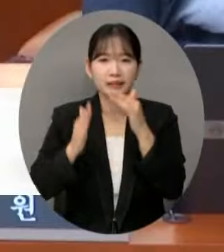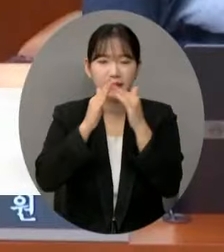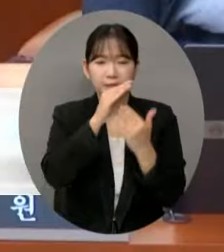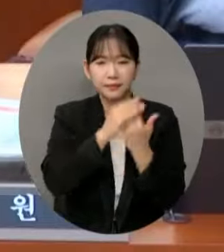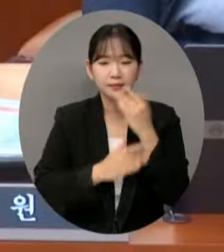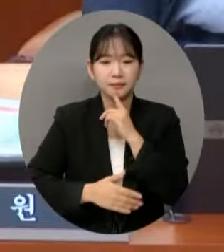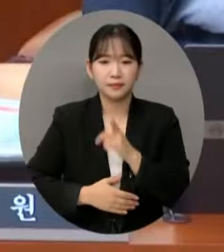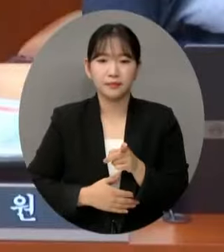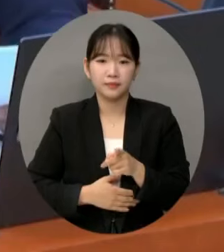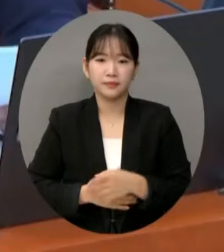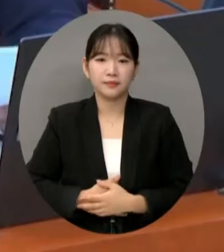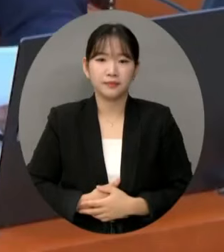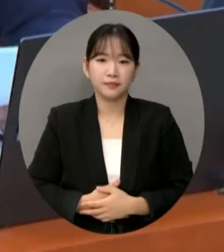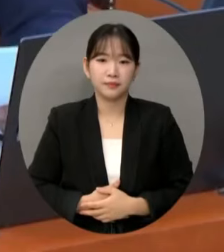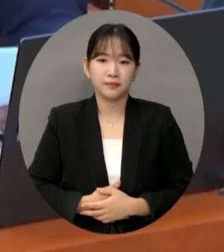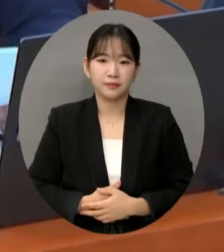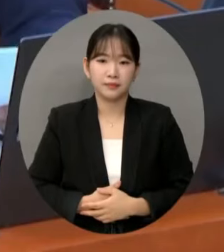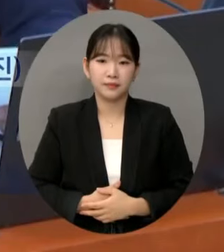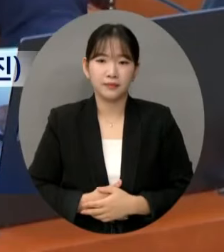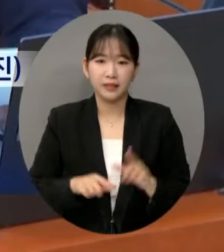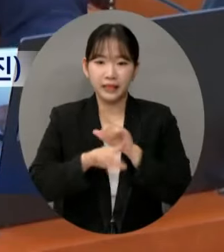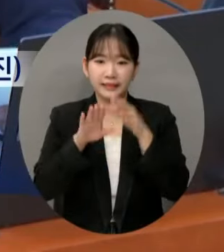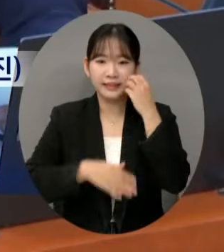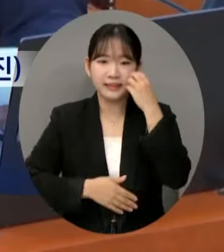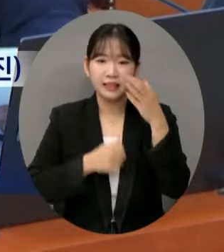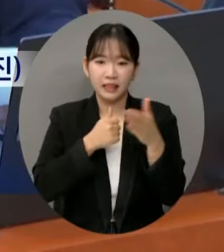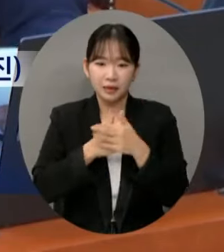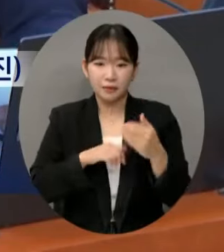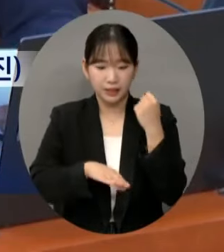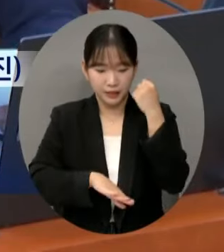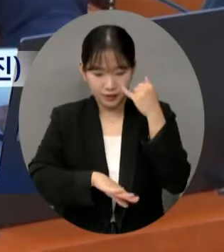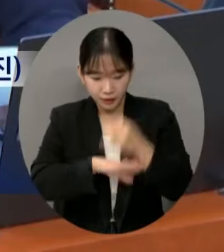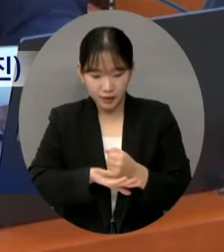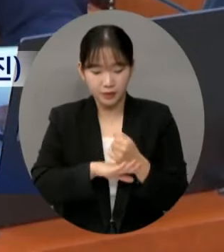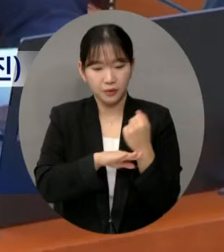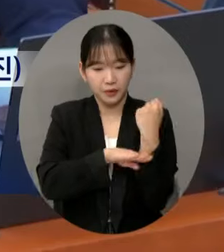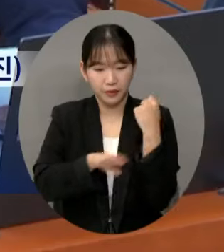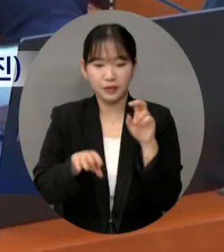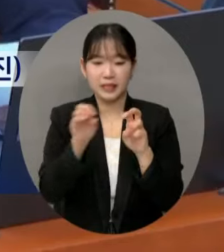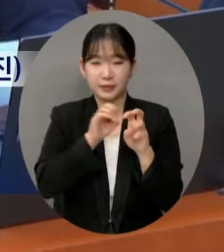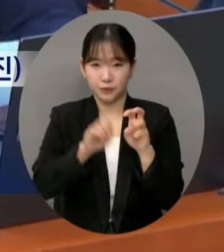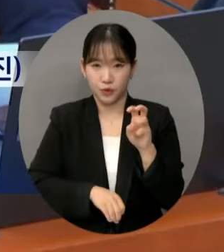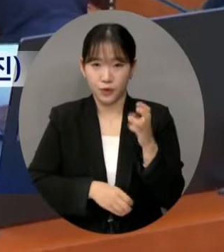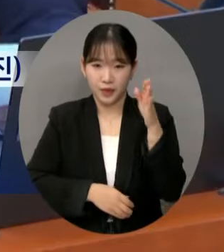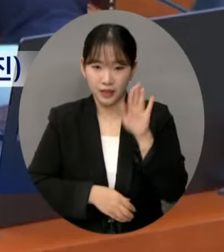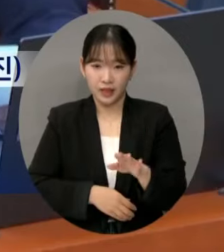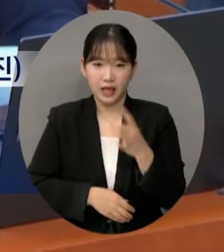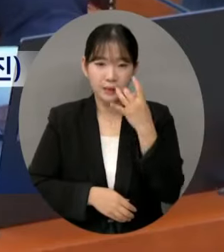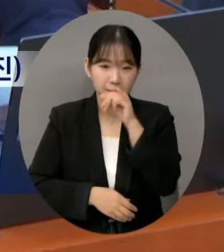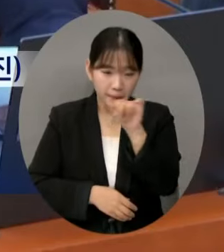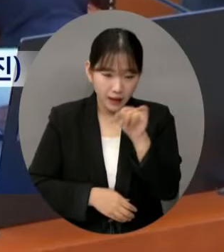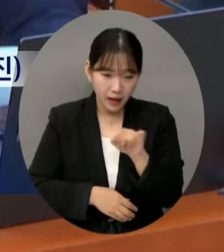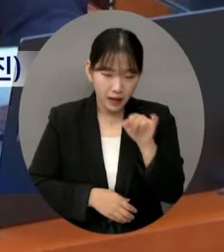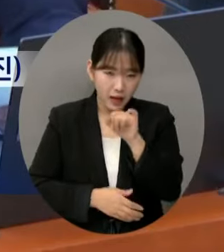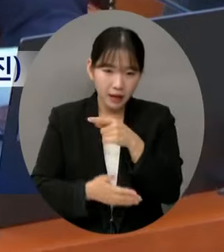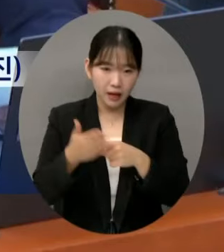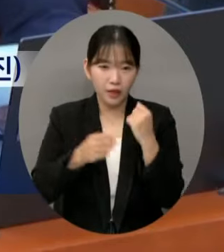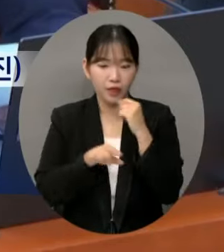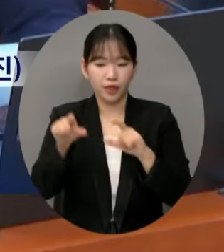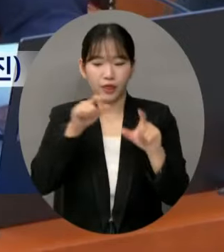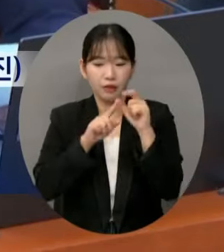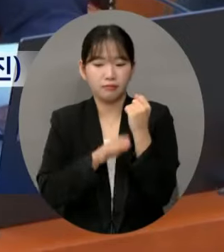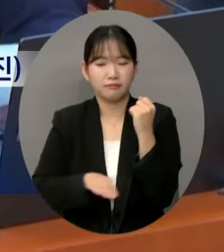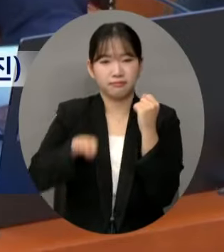생겼다는 겁니다 어 이상 기호로 인한 최소 기준을 20% 정해 놓고도 배멸구 재회는 기준을 높이는 바람에